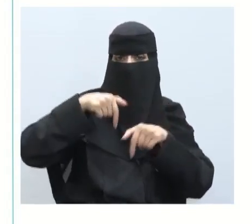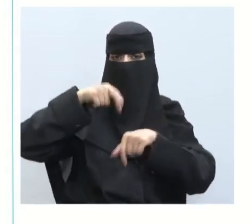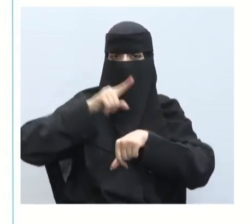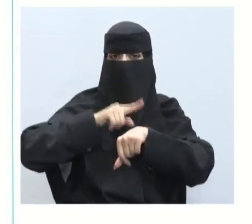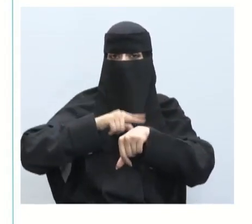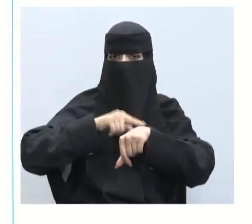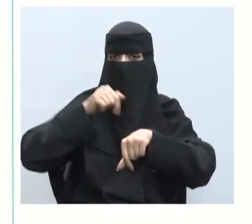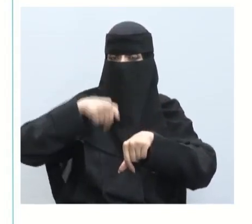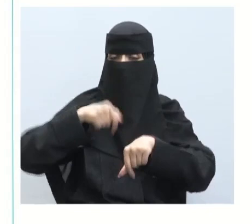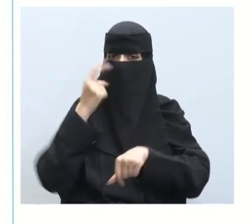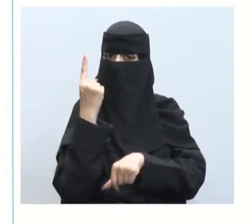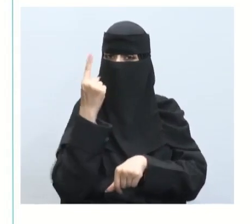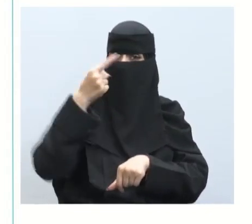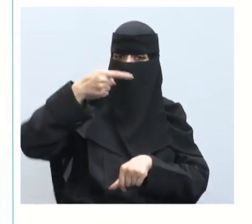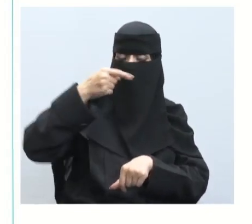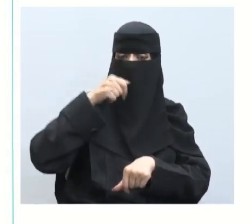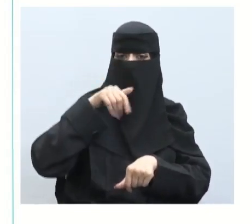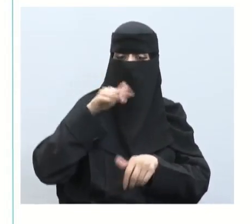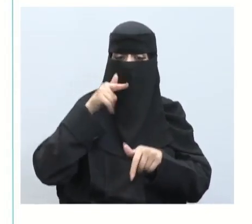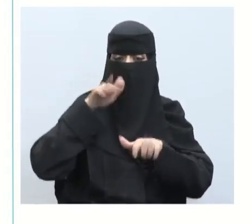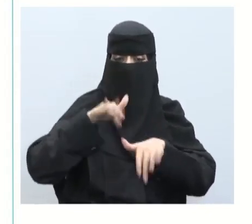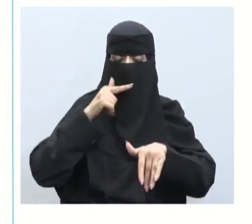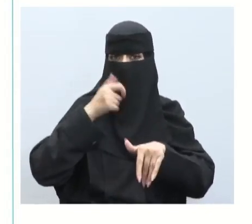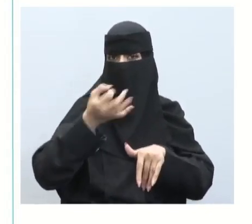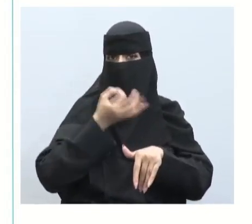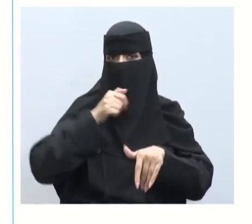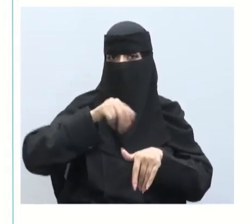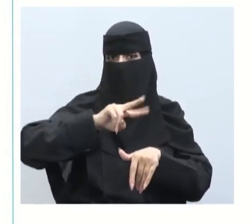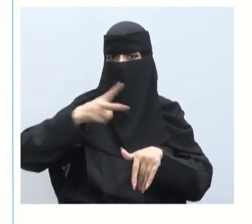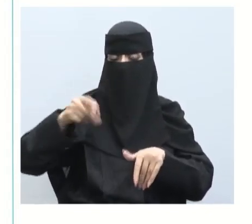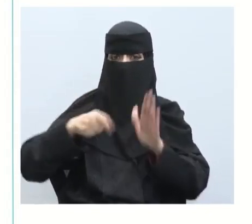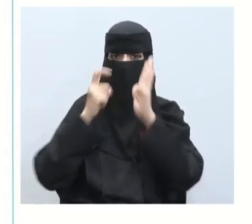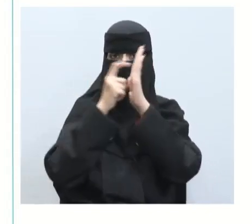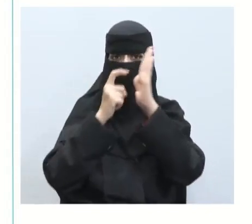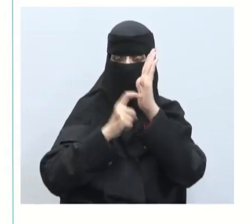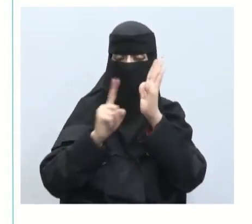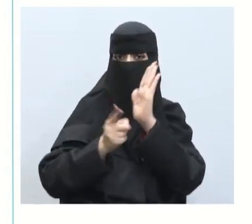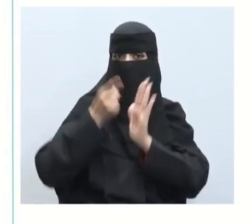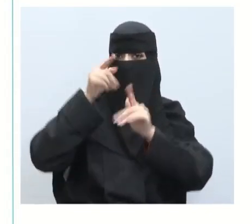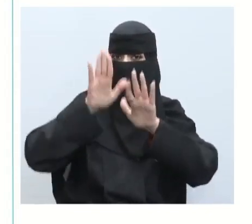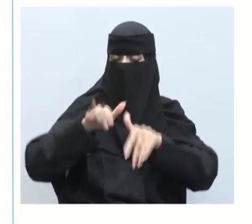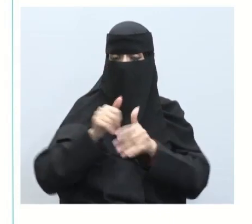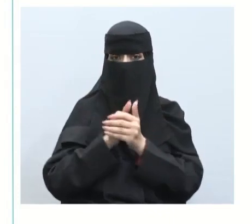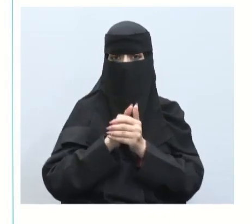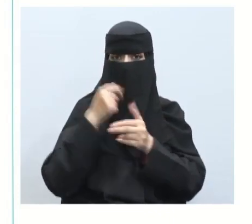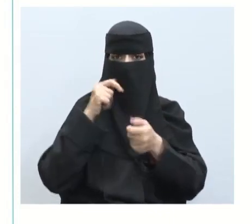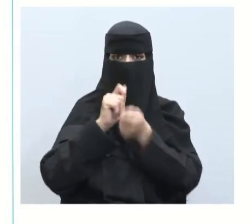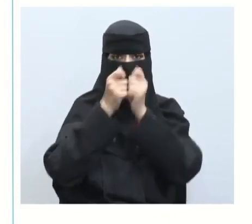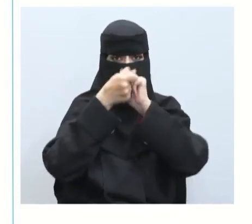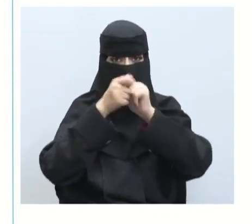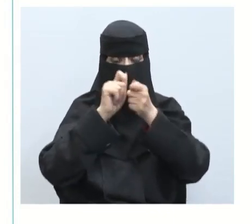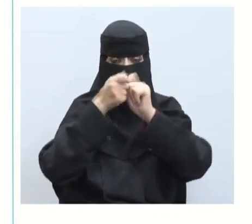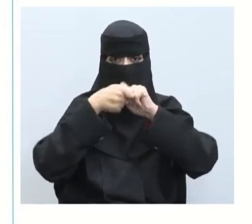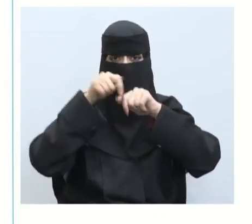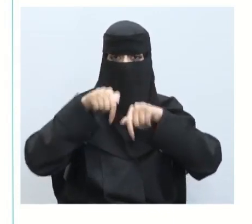الحادي والعشر في هذا الدرس تحدثنا عن عده عناصر اولا بدانا بالتغيرات